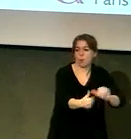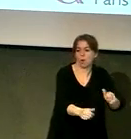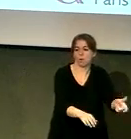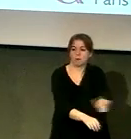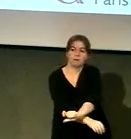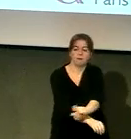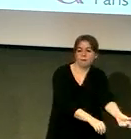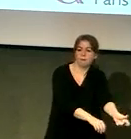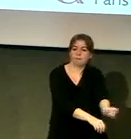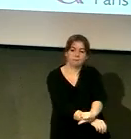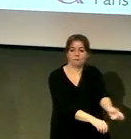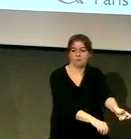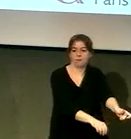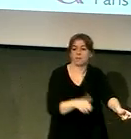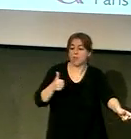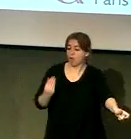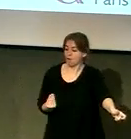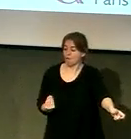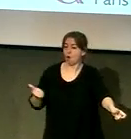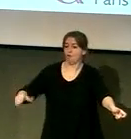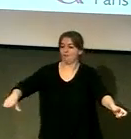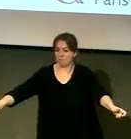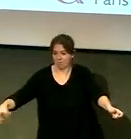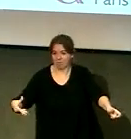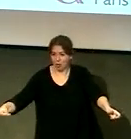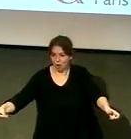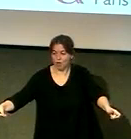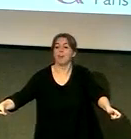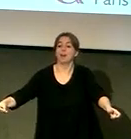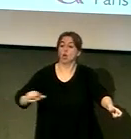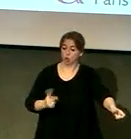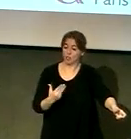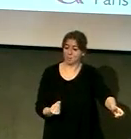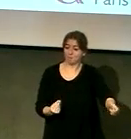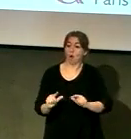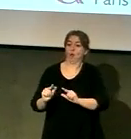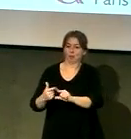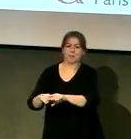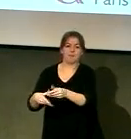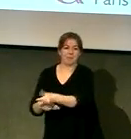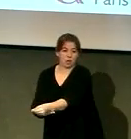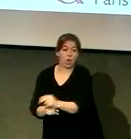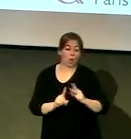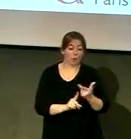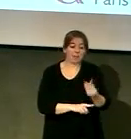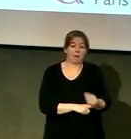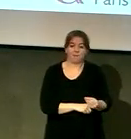solution qui a été trouvée, c'est de le mettre en garde alternée dans 2 familles d'accueil, comme un enfant de parents divorcés. Donc déjà, il n'a pas